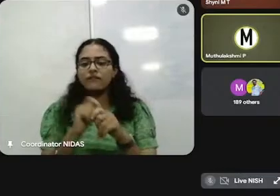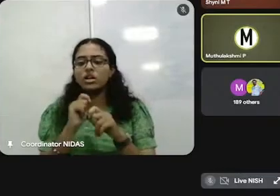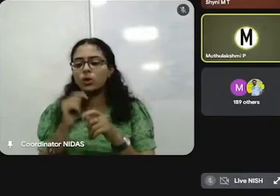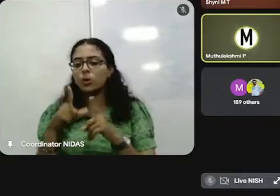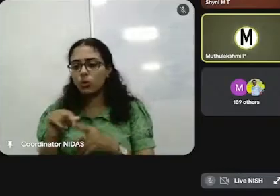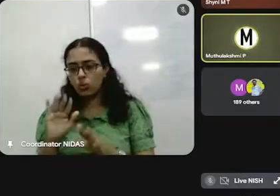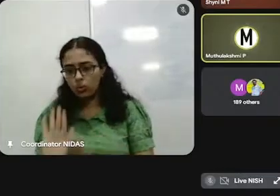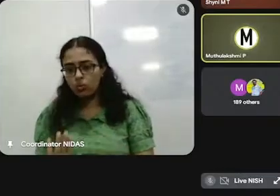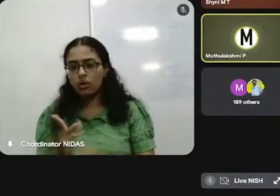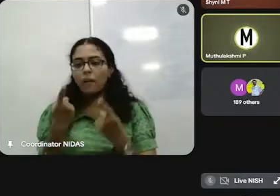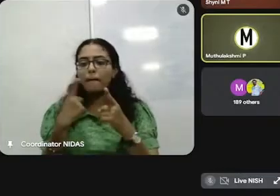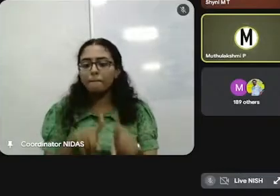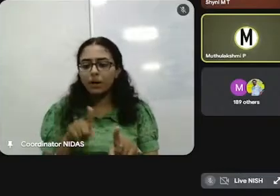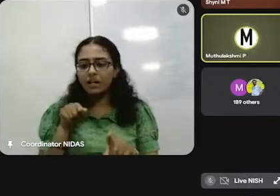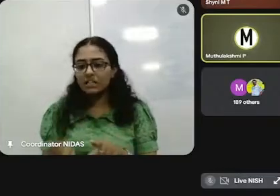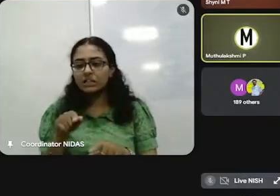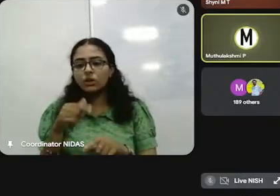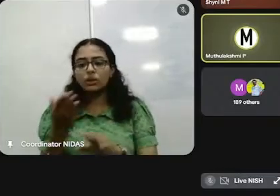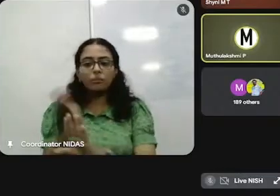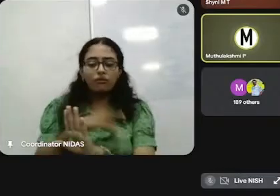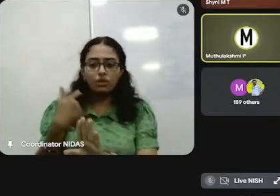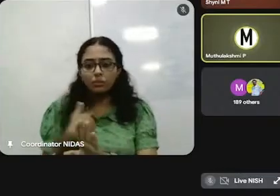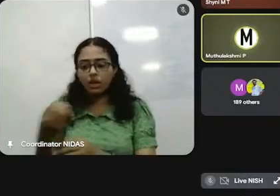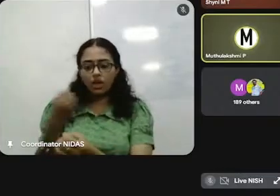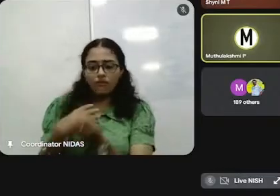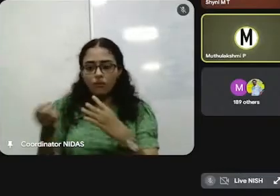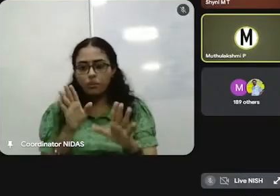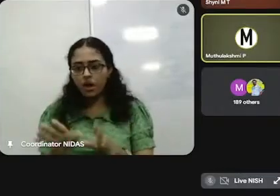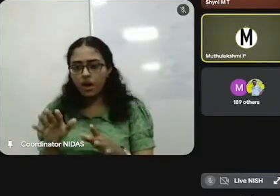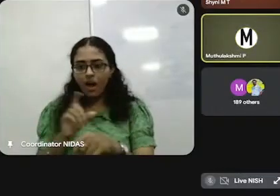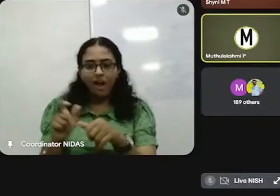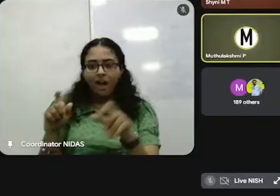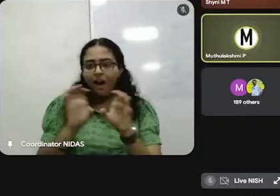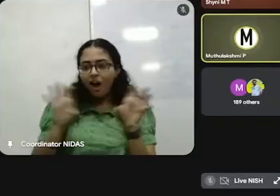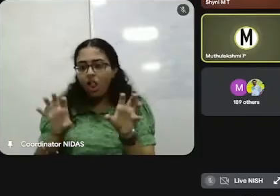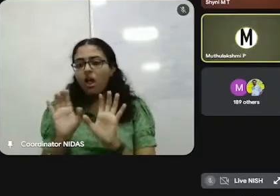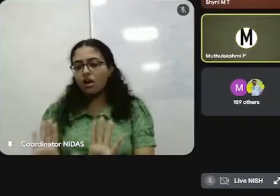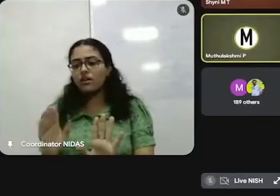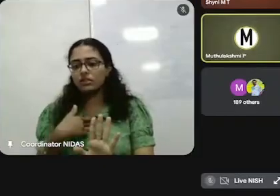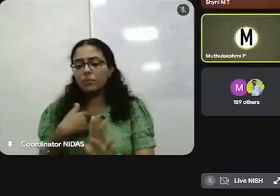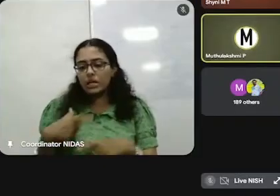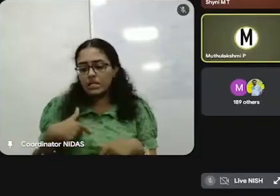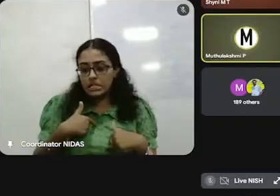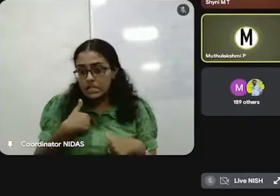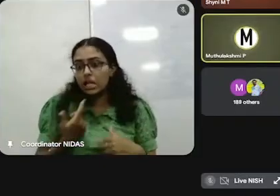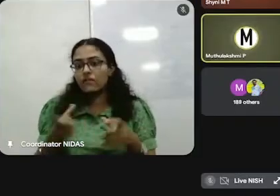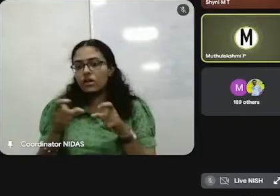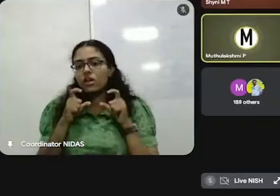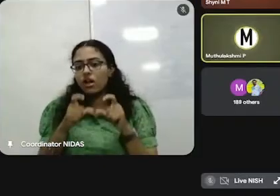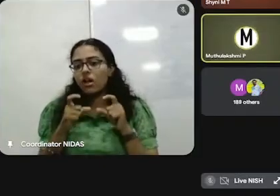that should be a warning sign for us. That should be the alert sign for us to take care of and to